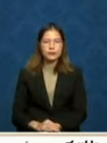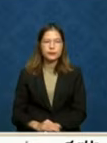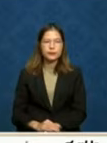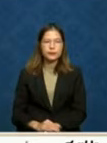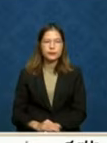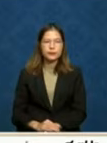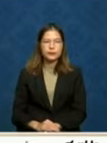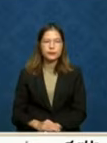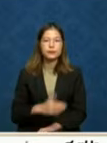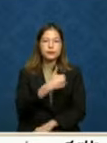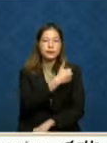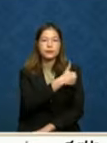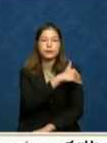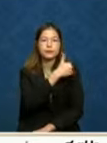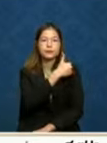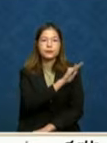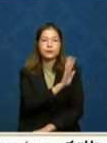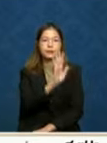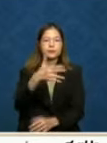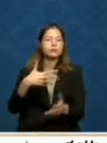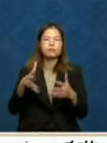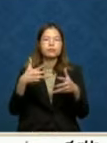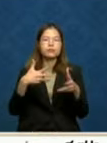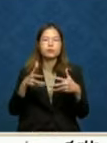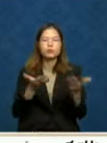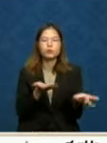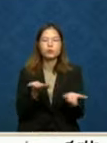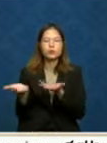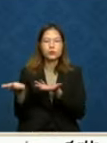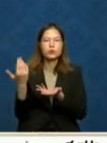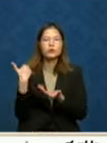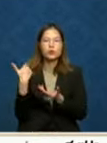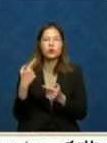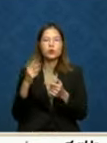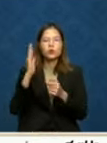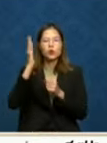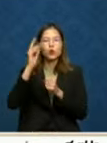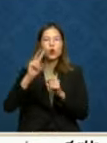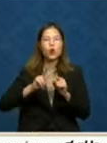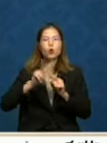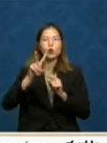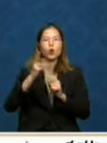ข้าห้องน้ำนะครับไม่เป็นไรครับเดี๋ยวเชิญทางท่านนิพนธ์คนขยันครับ